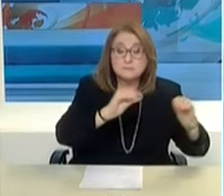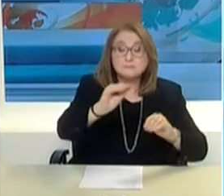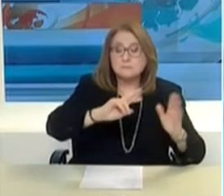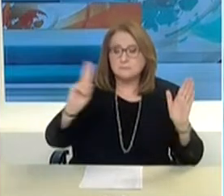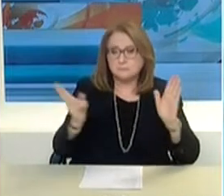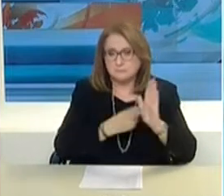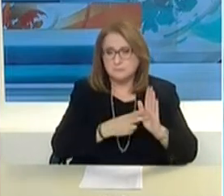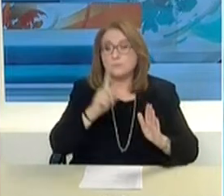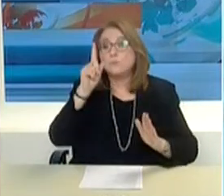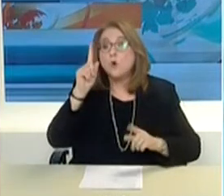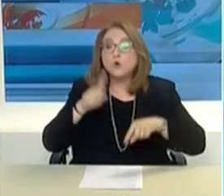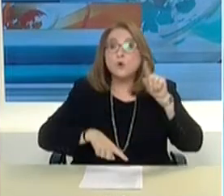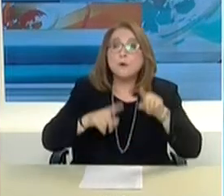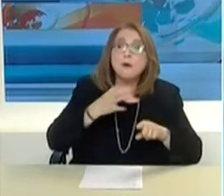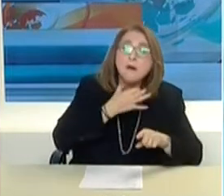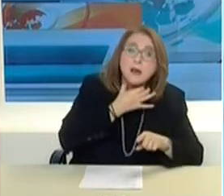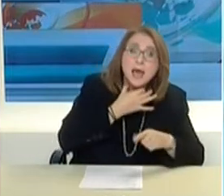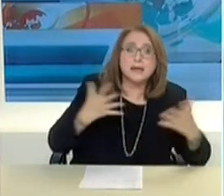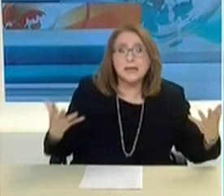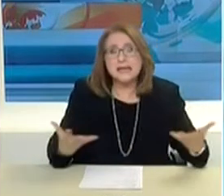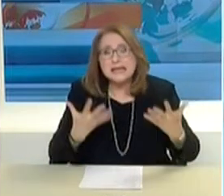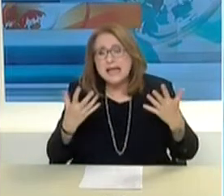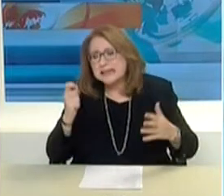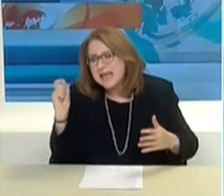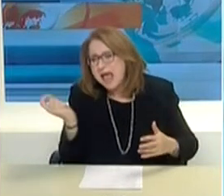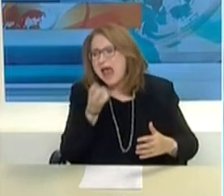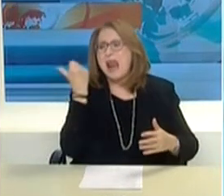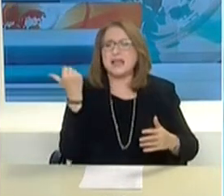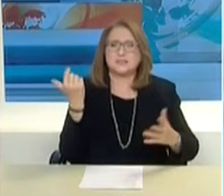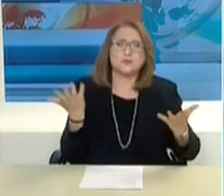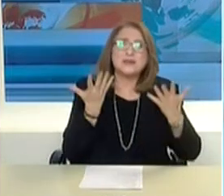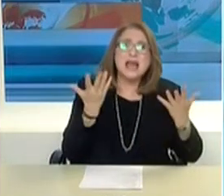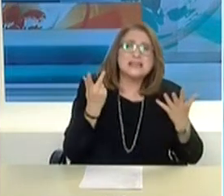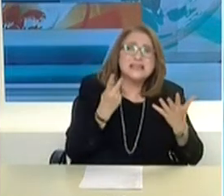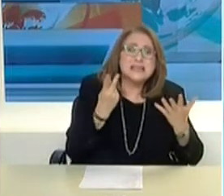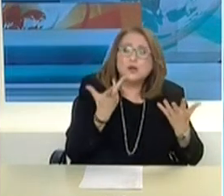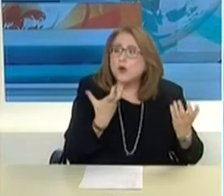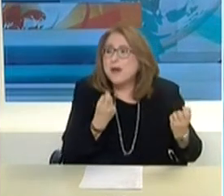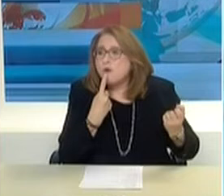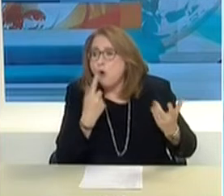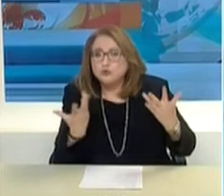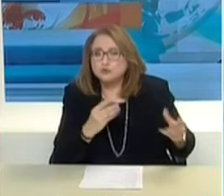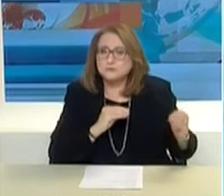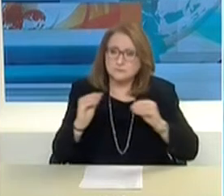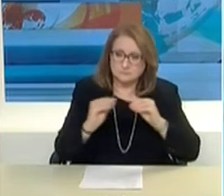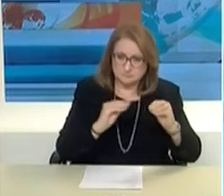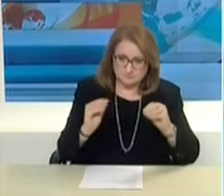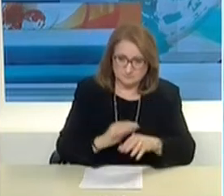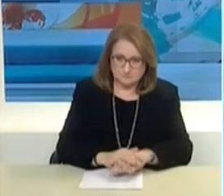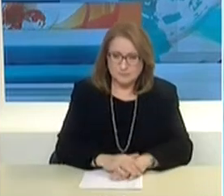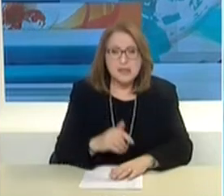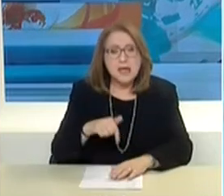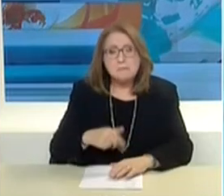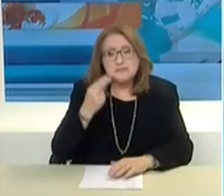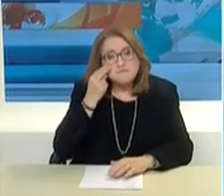λόγων κοινωνικού χαρακτήρα και πάντα σε ελάχιστο αριθμό. Επειδή παρατηρούνται φαινόμενα που δεν συνάδουν με την